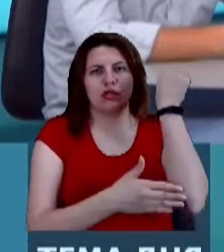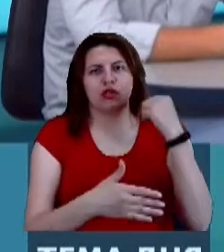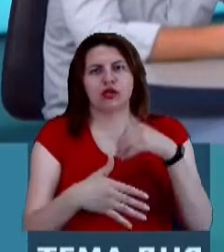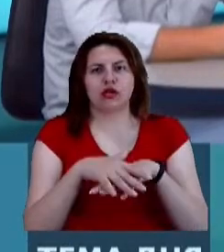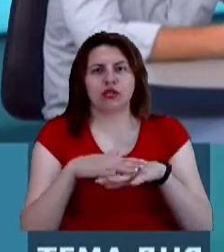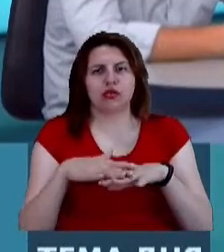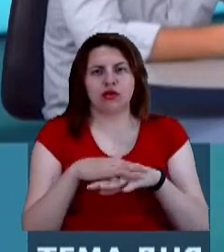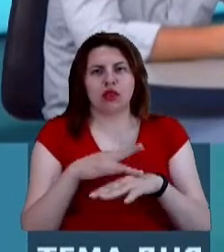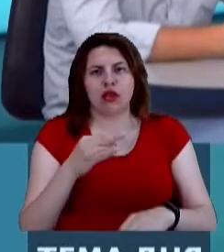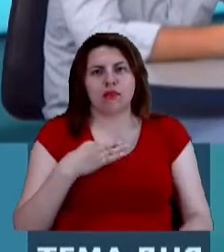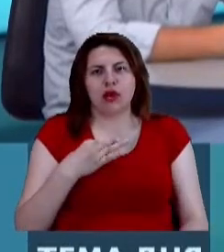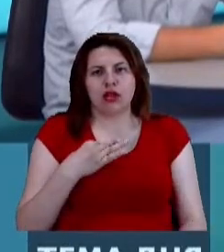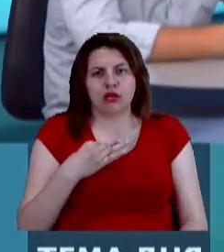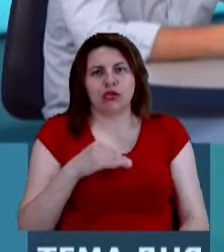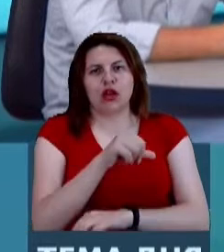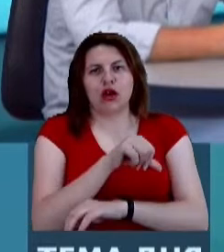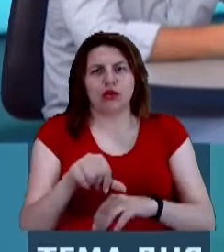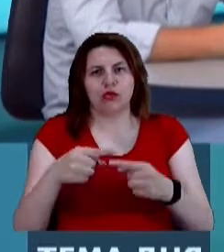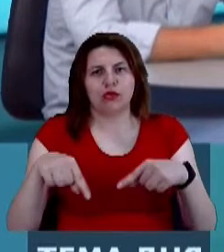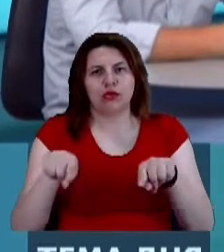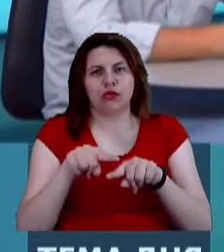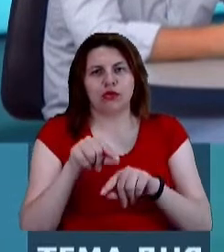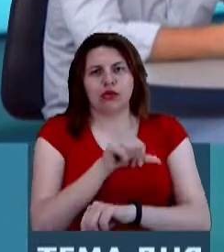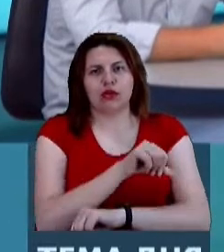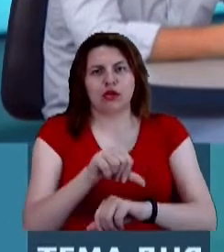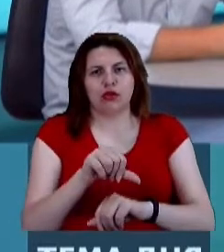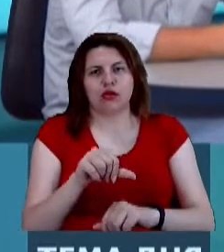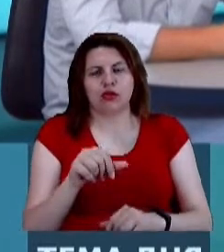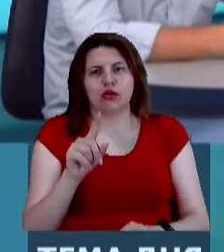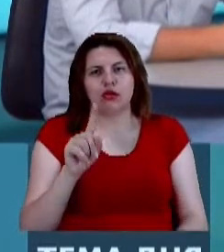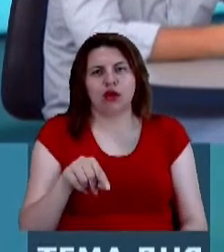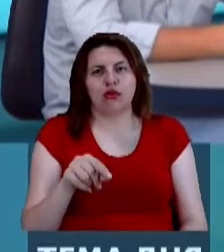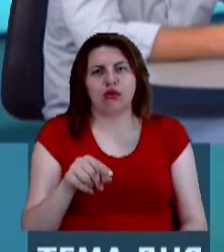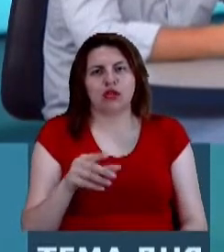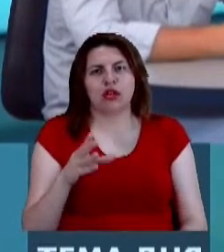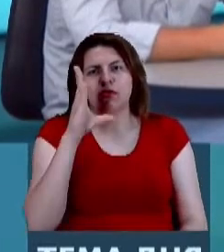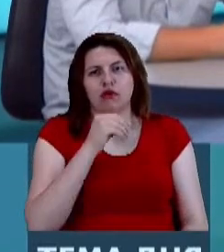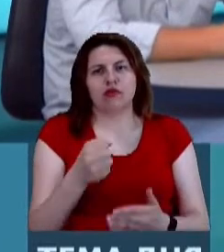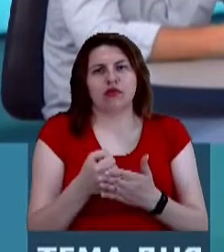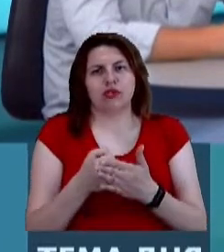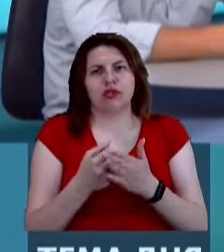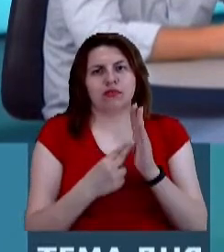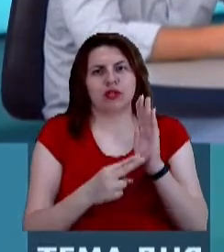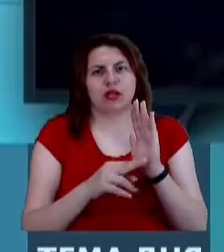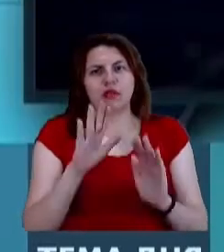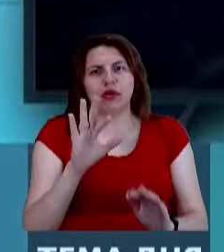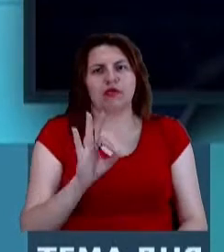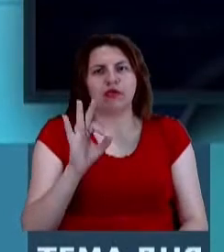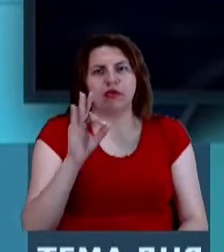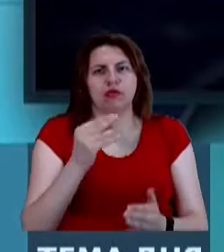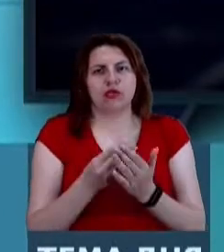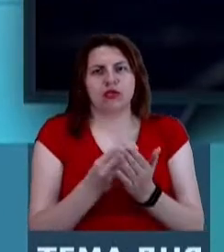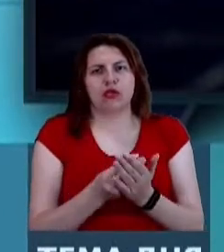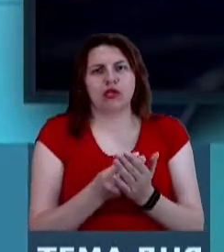небайдужим, закордонним навіть організаціям, закордонному українству, вдалося відстояти 75% бюджету Українського інституту,